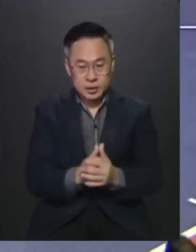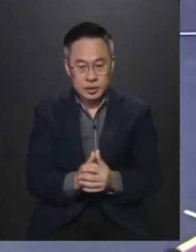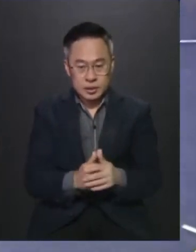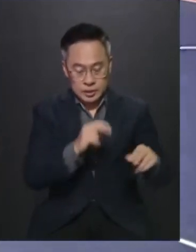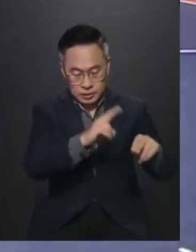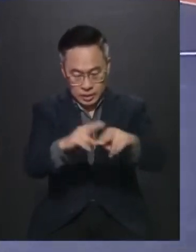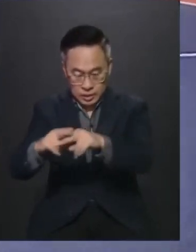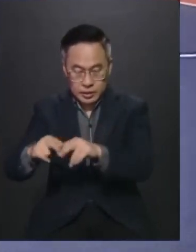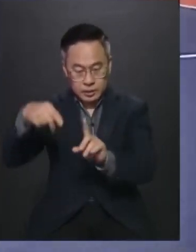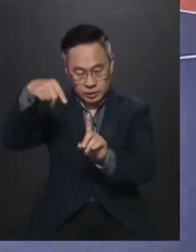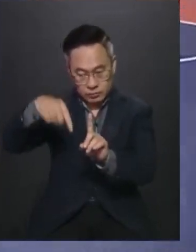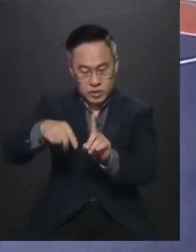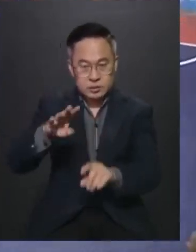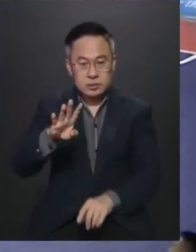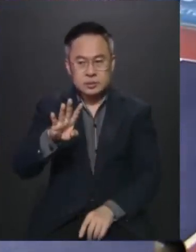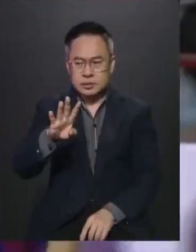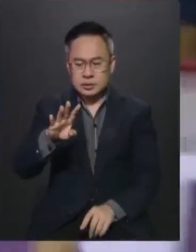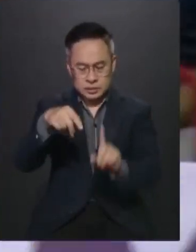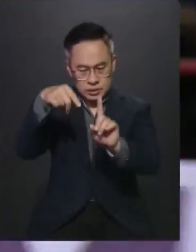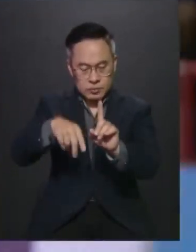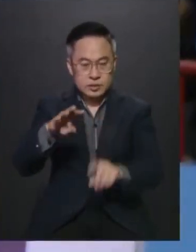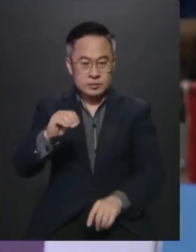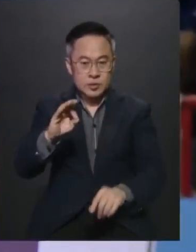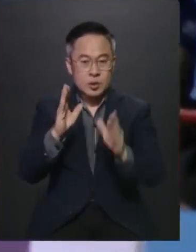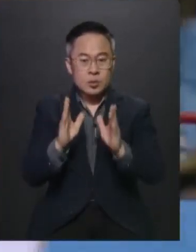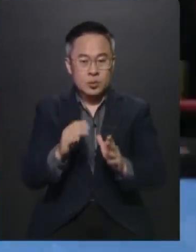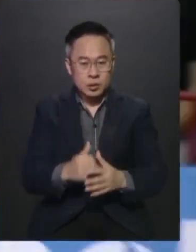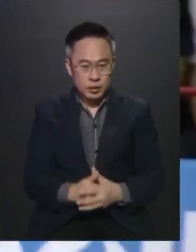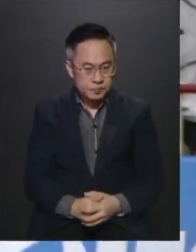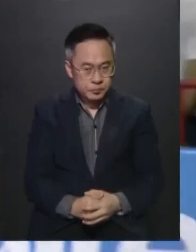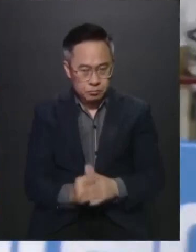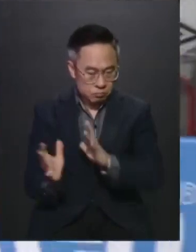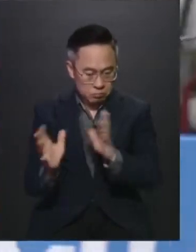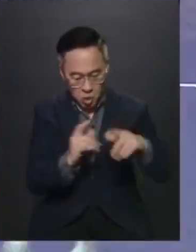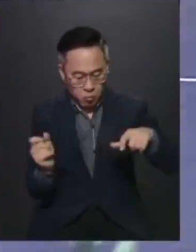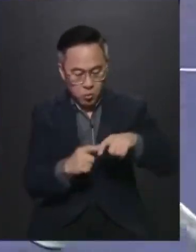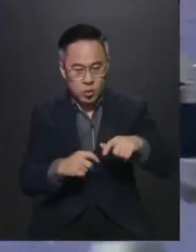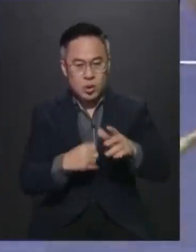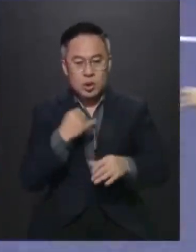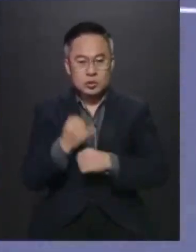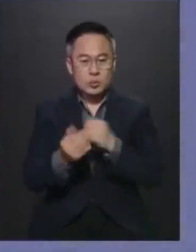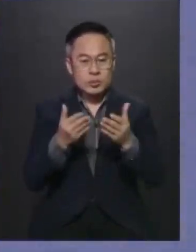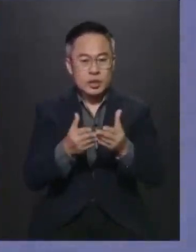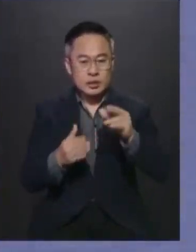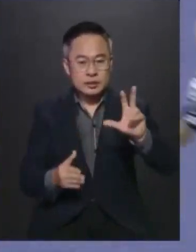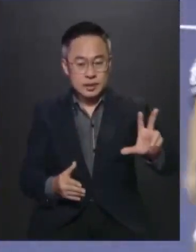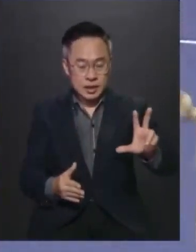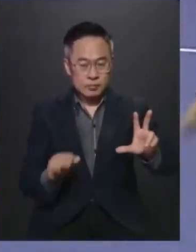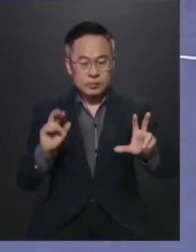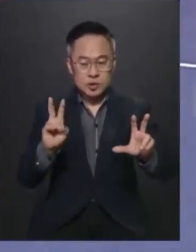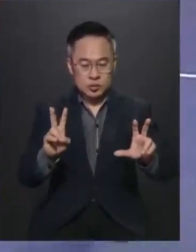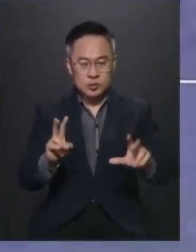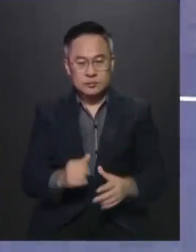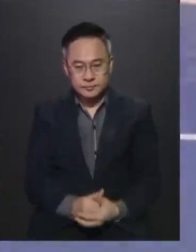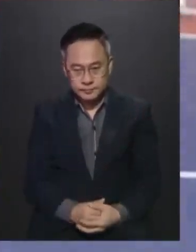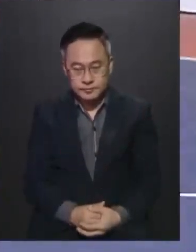นะมากันเต็มแล้วก็ก็เป็นการจัดกันแล้วก็ยิงกันเฉือนชนะแบบสุดมันครับท่าเรือชนะไป 3-2ครับส่วนสนามของแชมป์